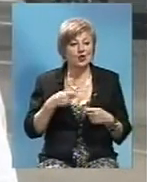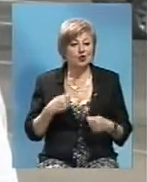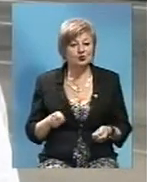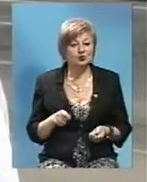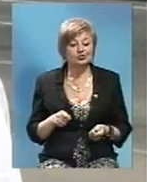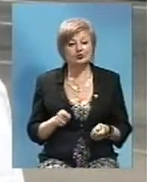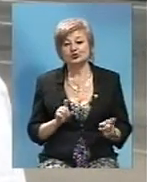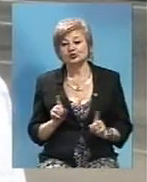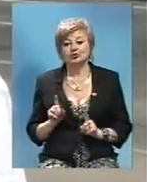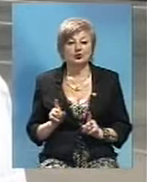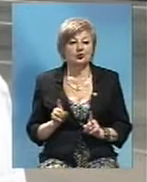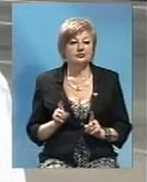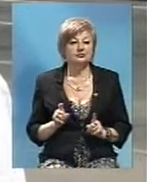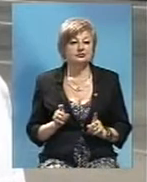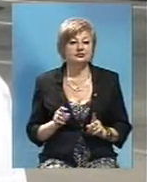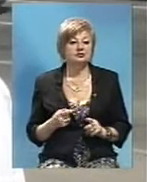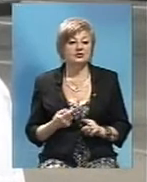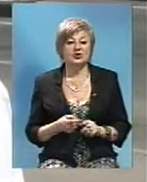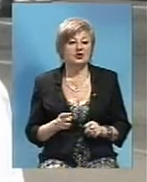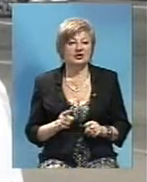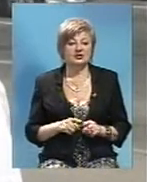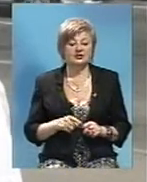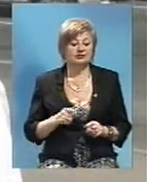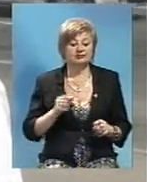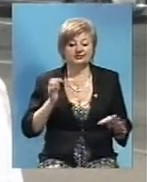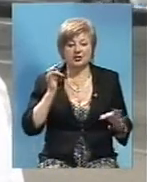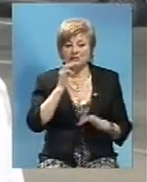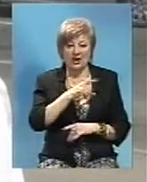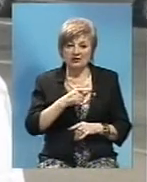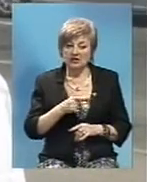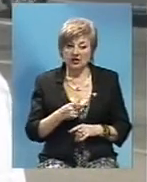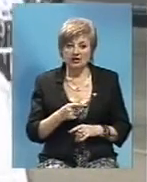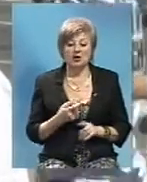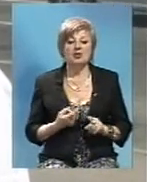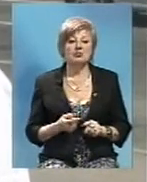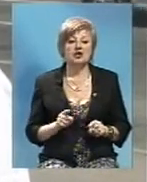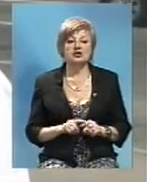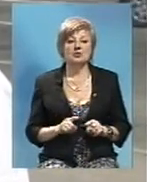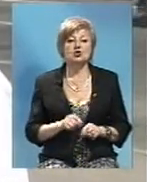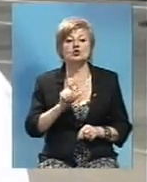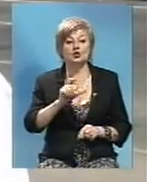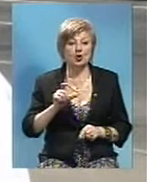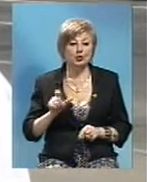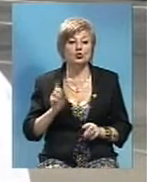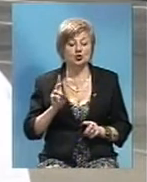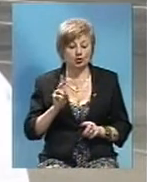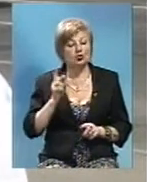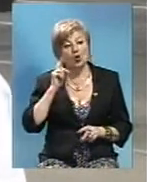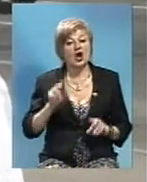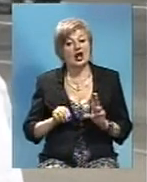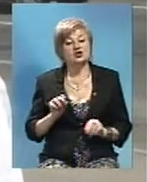чего-либо, ну, отношусь к этому немножко негативно, потому что, в принципе, люди, которые рассчитывают